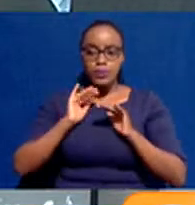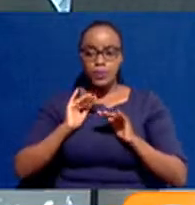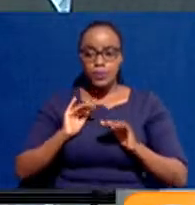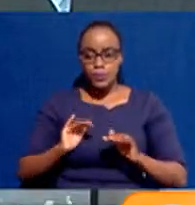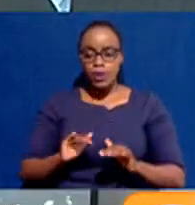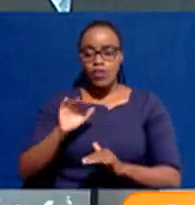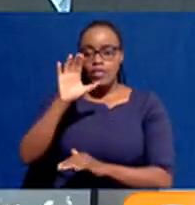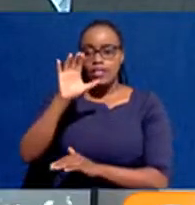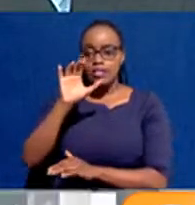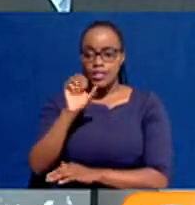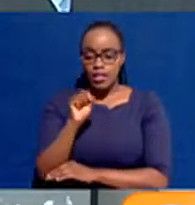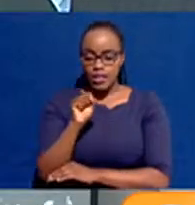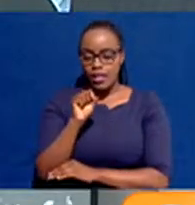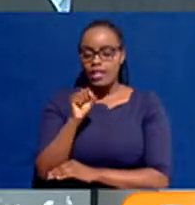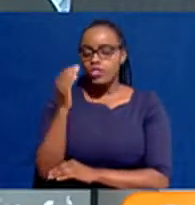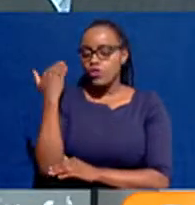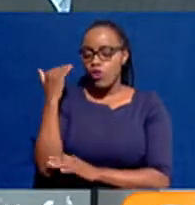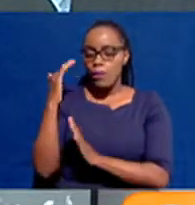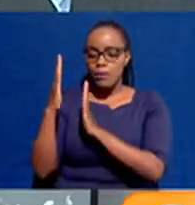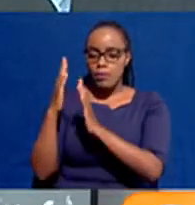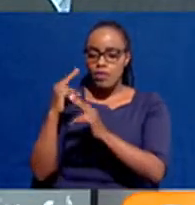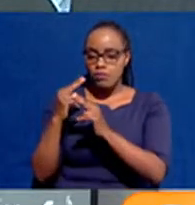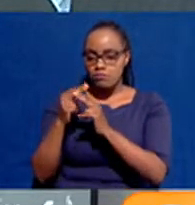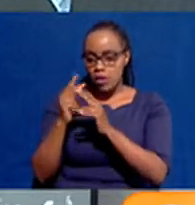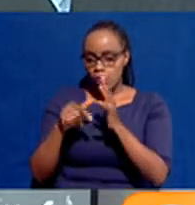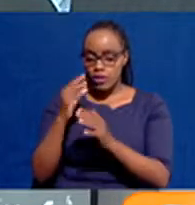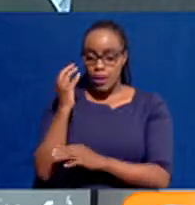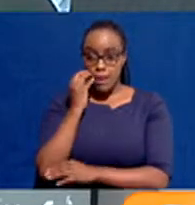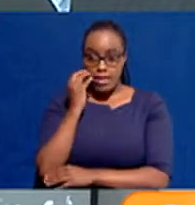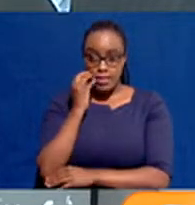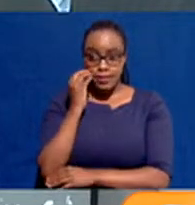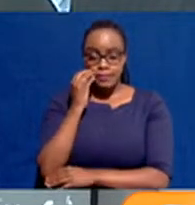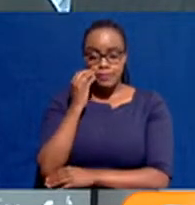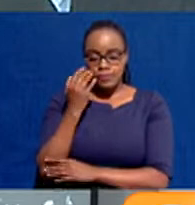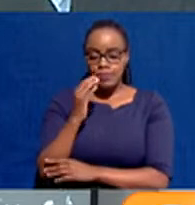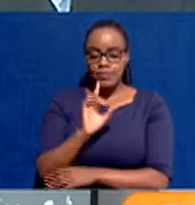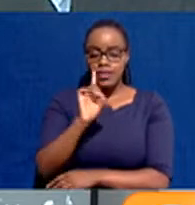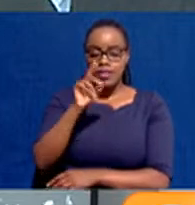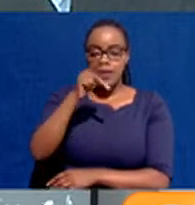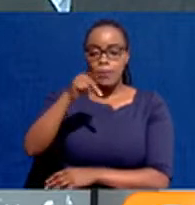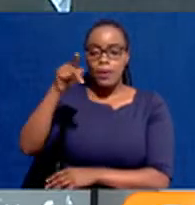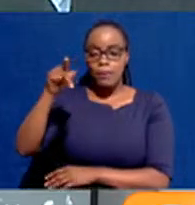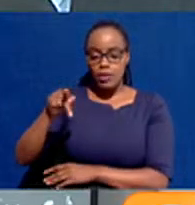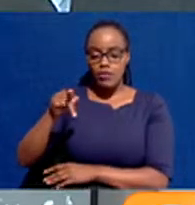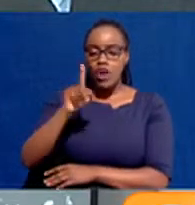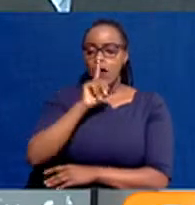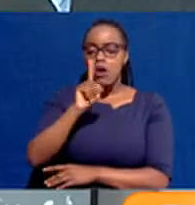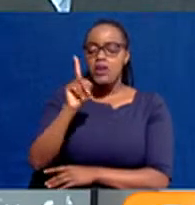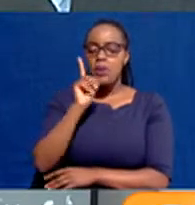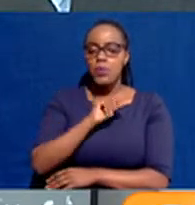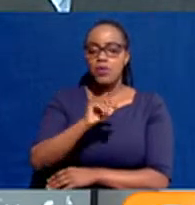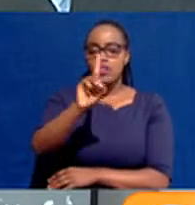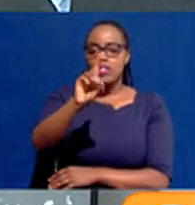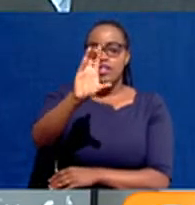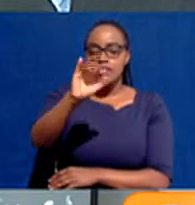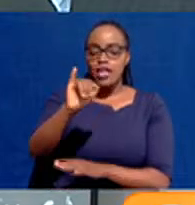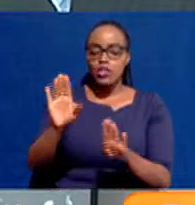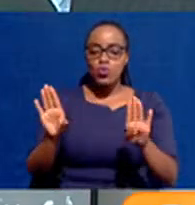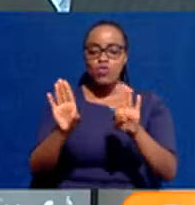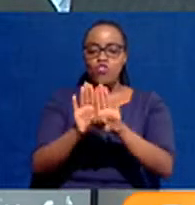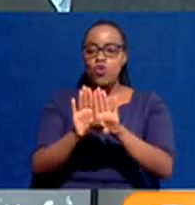kwa waziri wa usalama wa zamani Fred Matiang'i baada ya mkurugenzi wa mashtaka ya umma Noordin Hajji kuagiza idara ya upelelezi